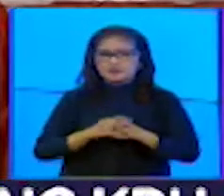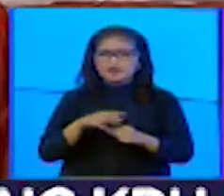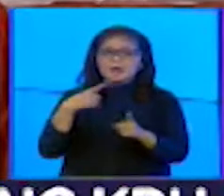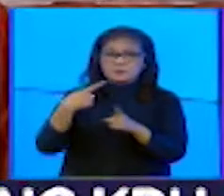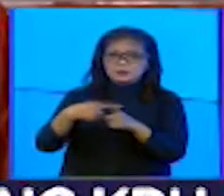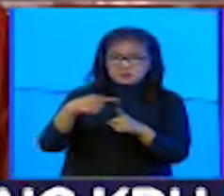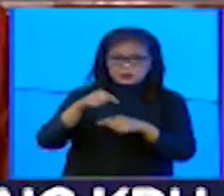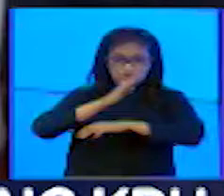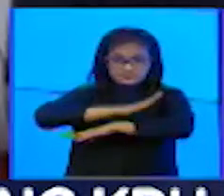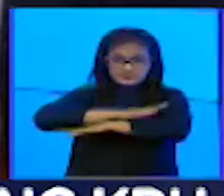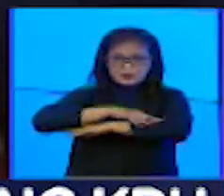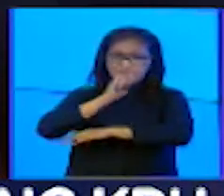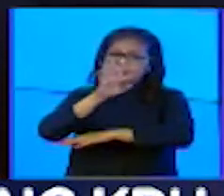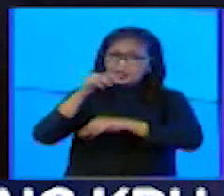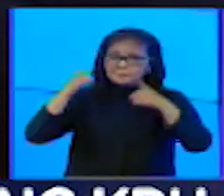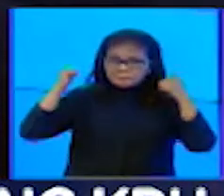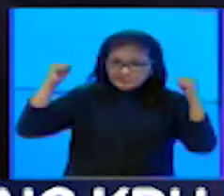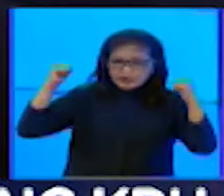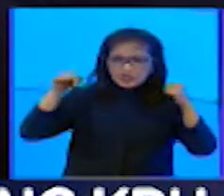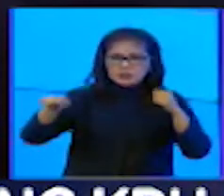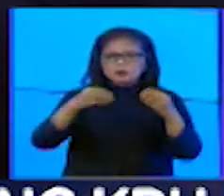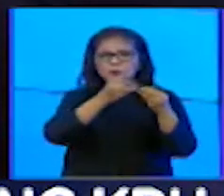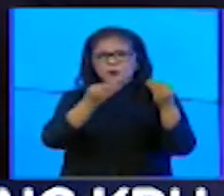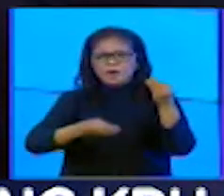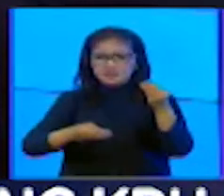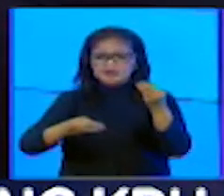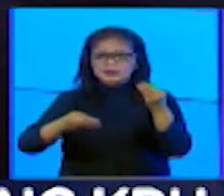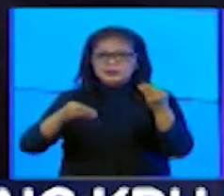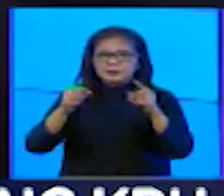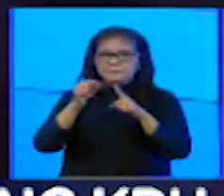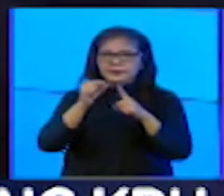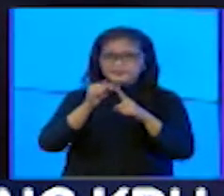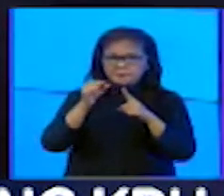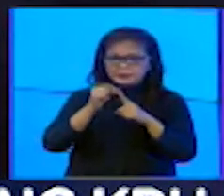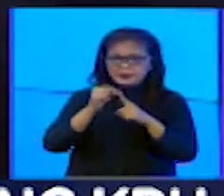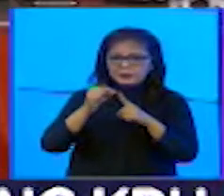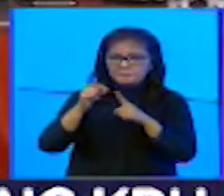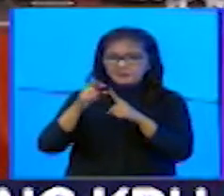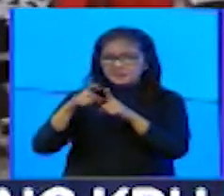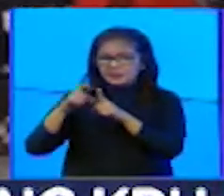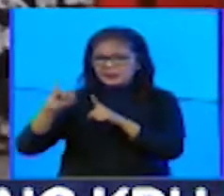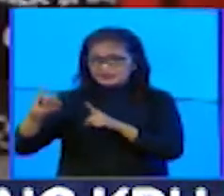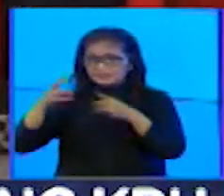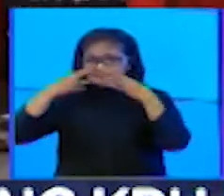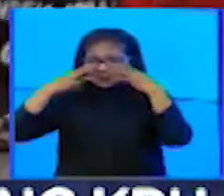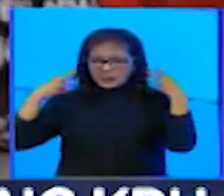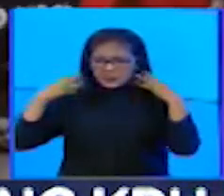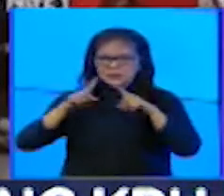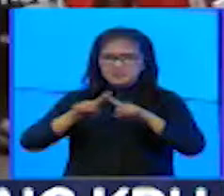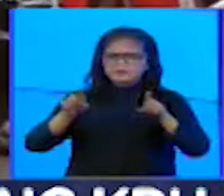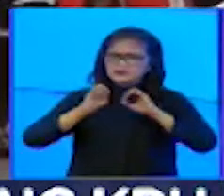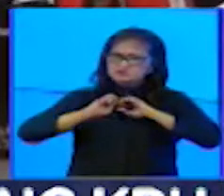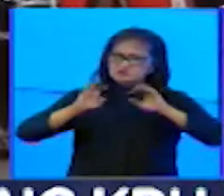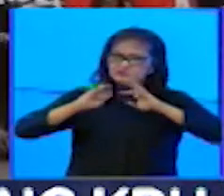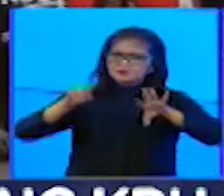ini diumumkan oleh perwakilan DPP Partai PD Perjuangan Kabupaten Malang yang juga meminta agar seluruh tim dan simpatisan untuk menunggu